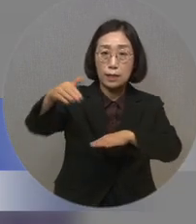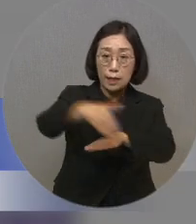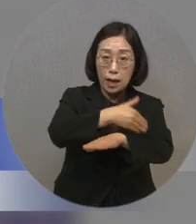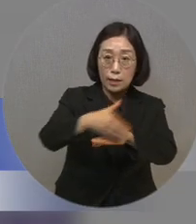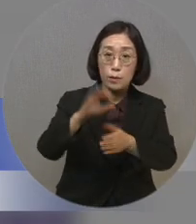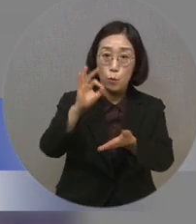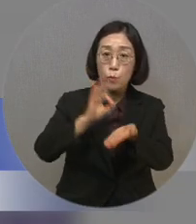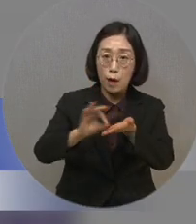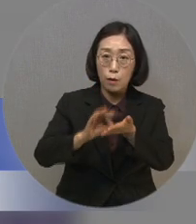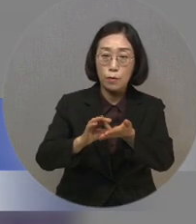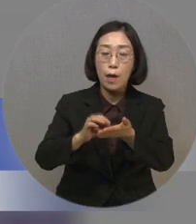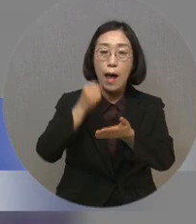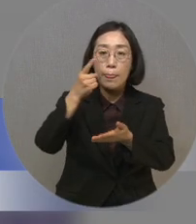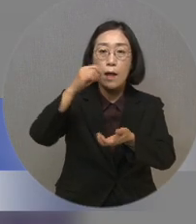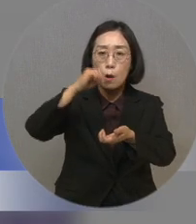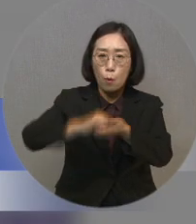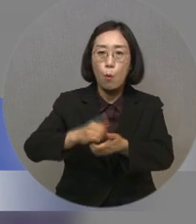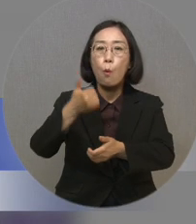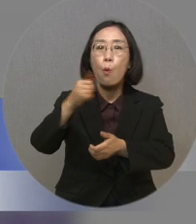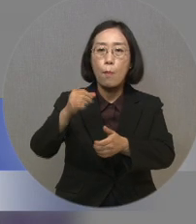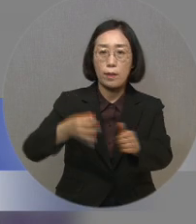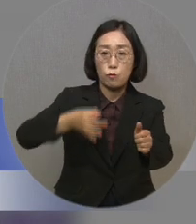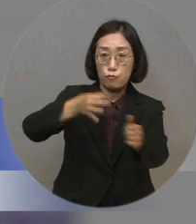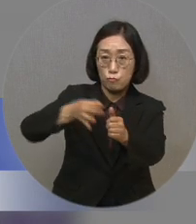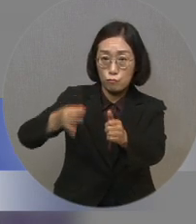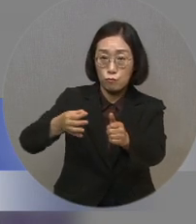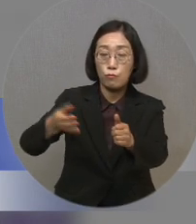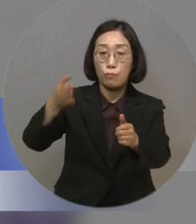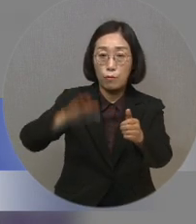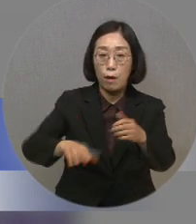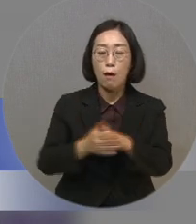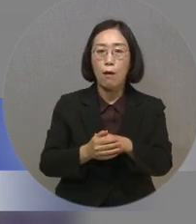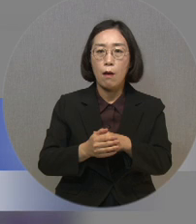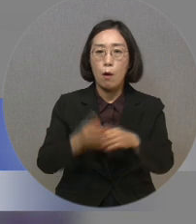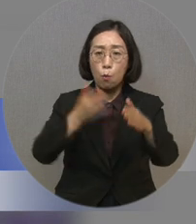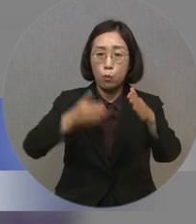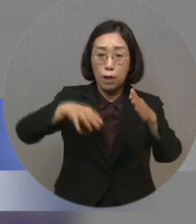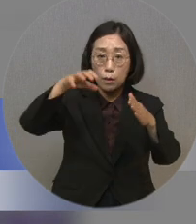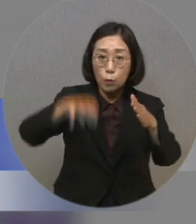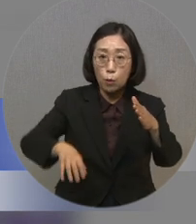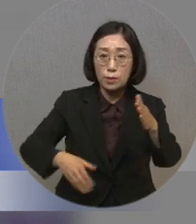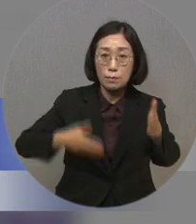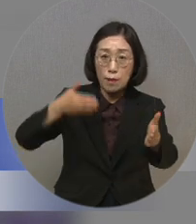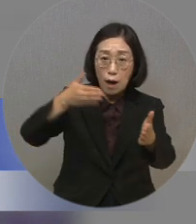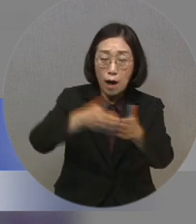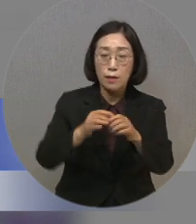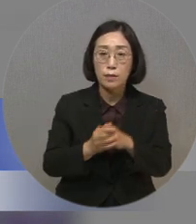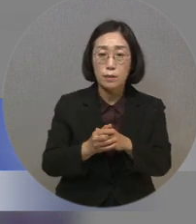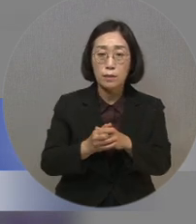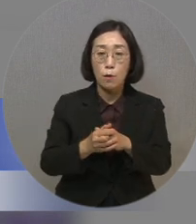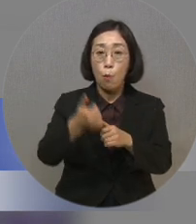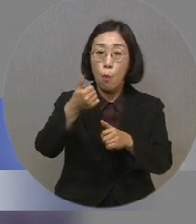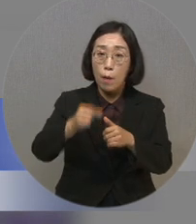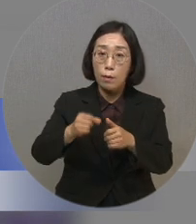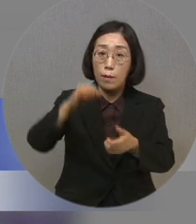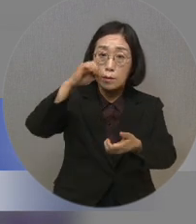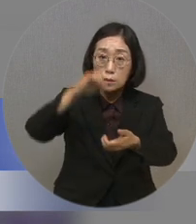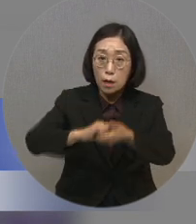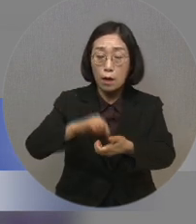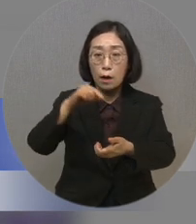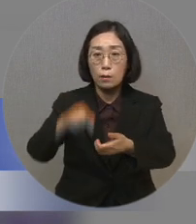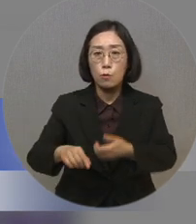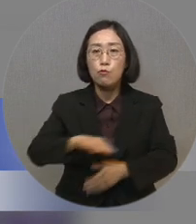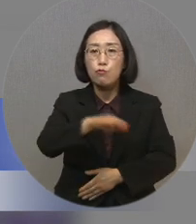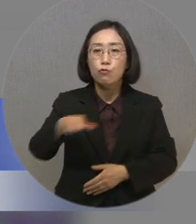위한 실비로 월 5만 원을 지원하고 있는데요. 그러나 공단이 그동안 교통비로 지급해온 실비는